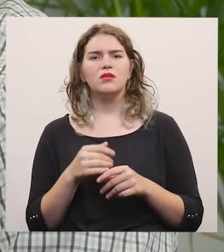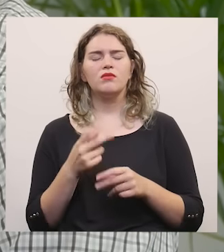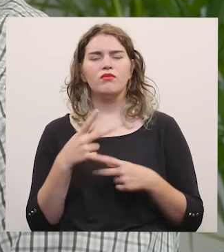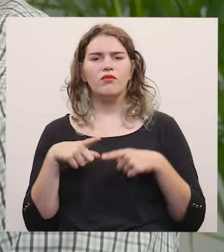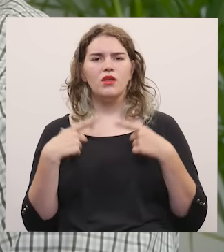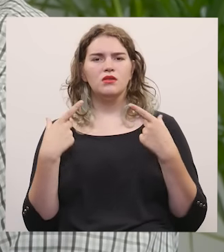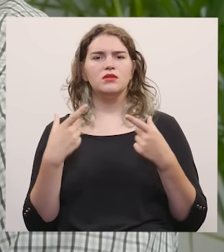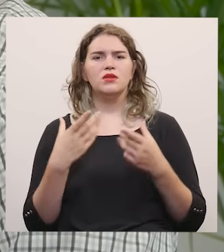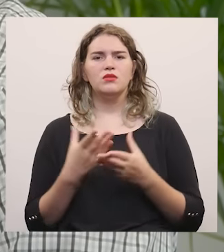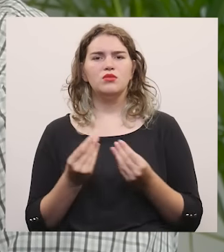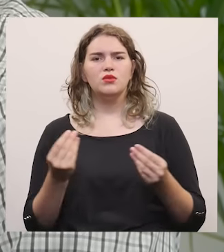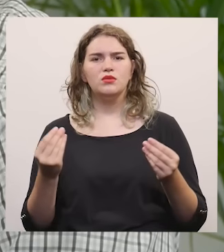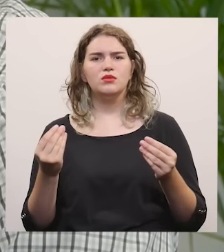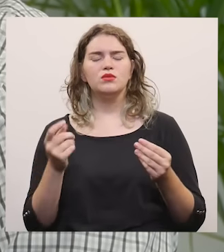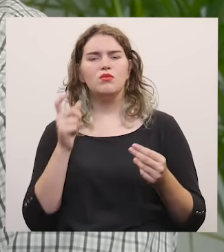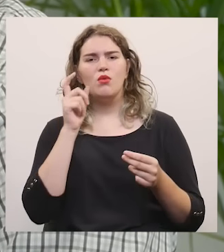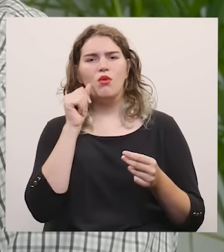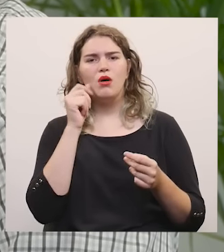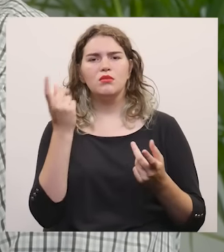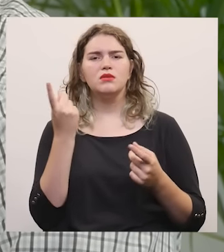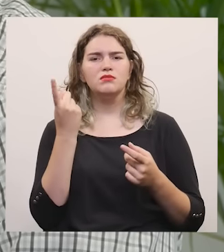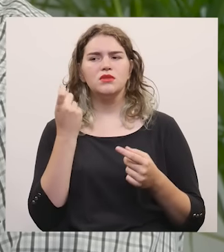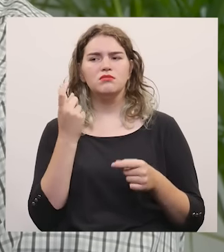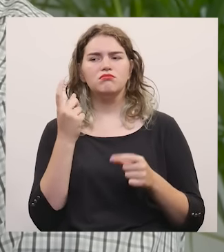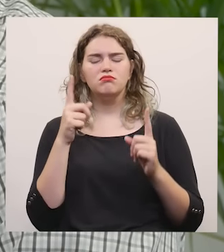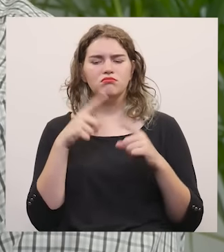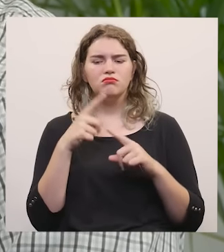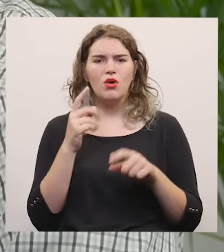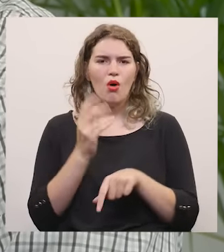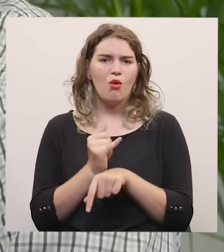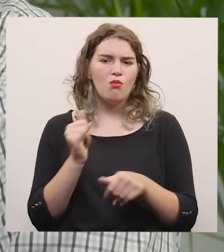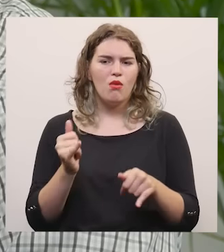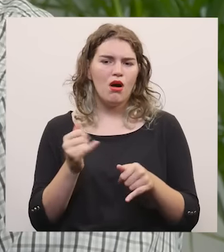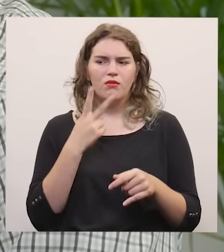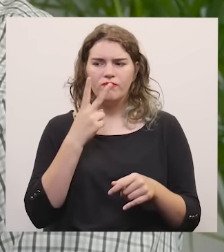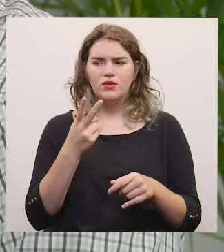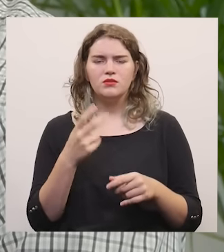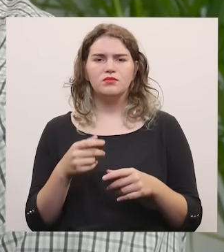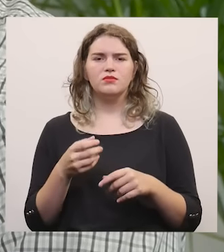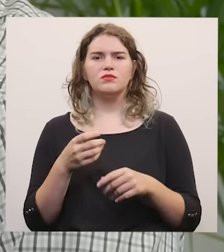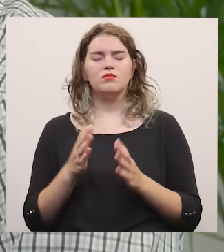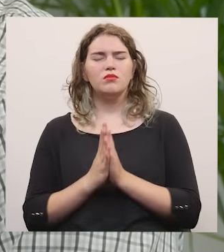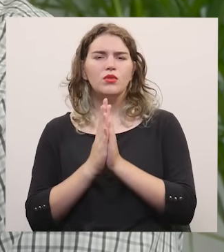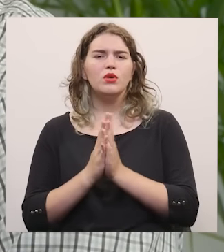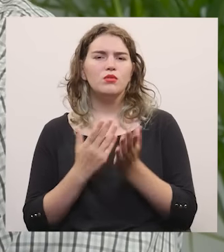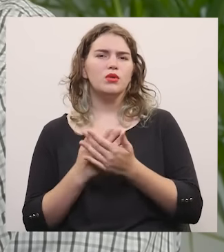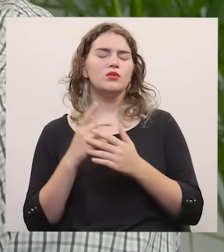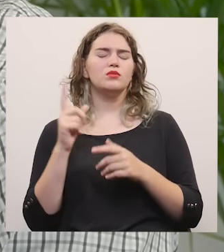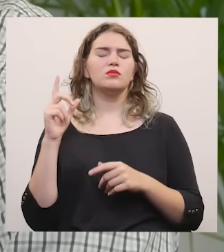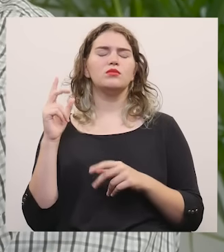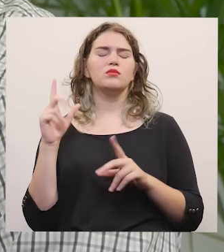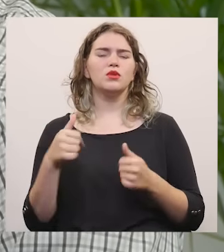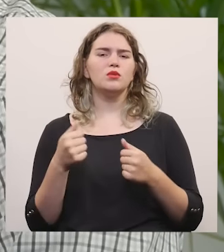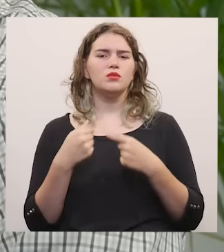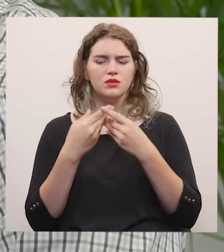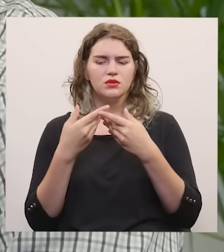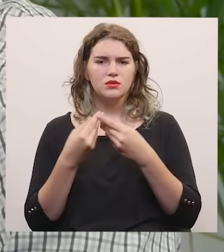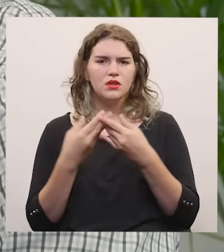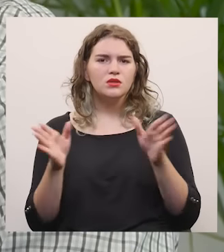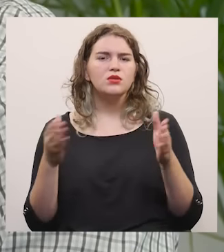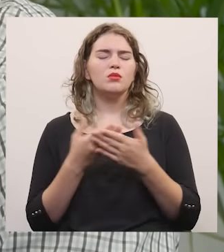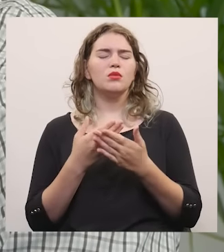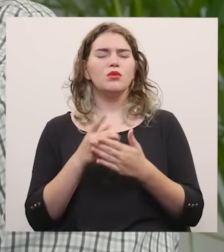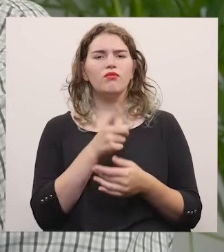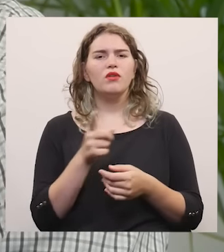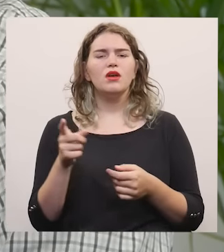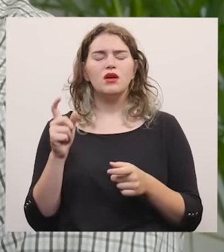în viața marea majoritate a oamenilor din ziua de astăzi. Și mă rog ca Bunul Dumnezeu să li se descopere fiecăruia